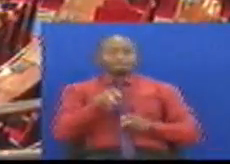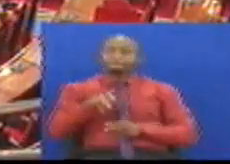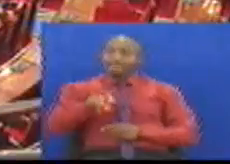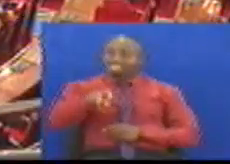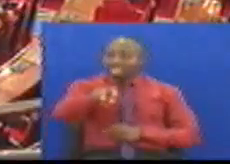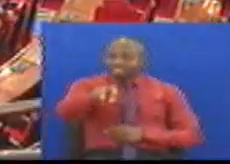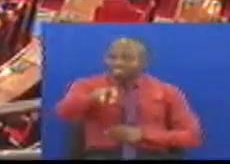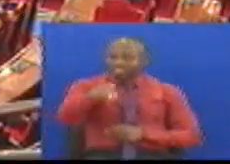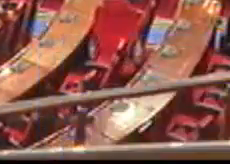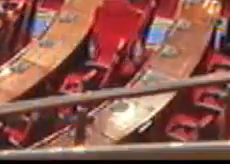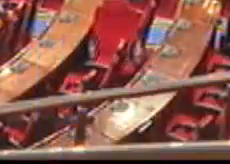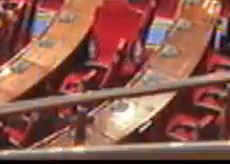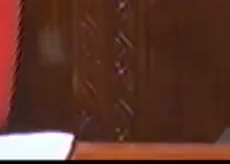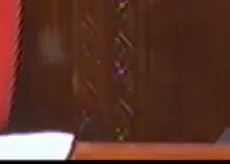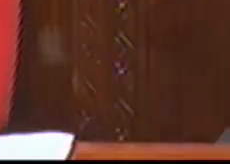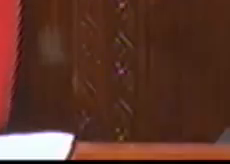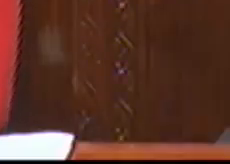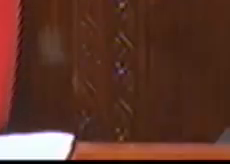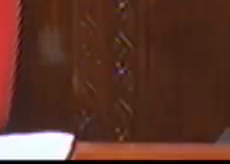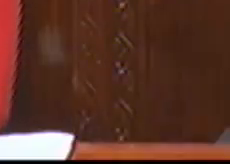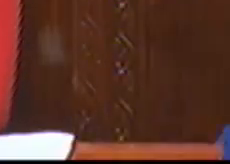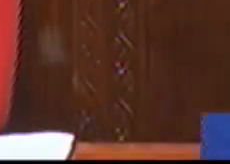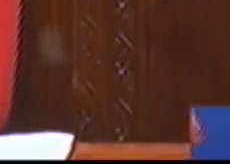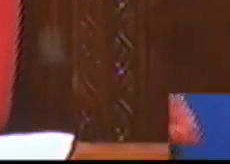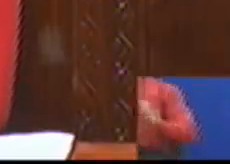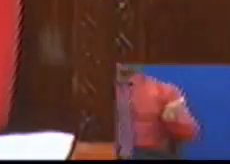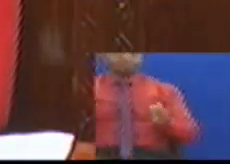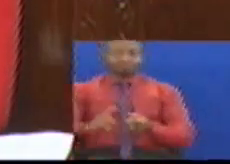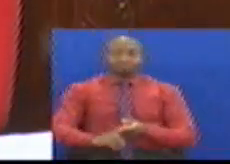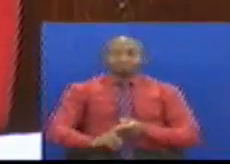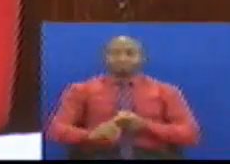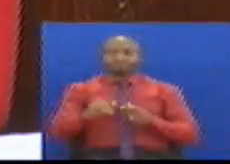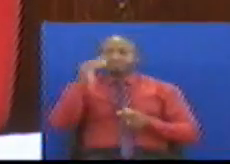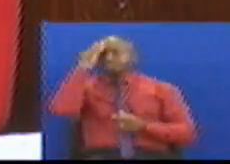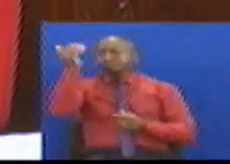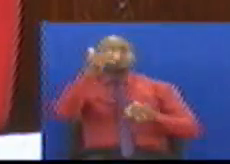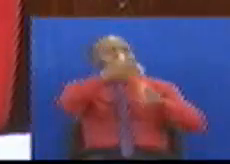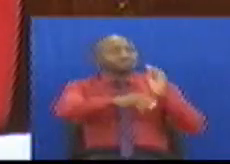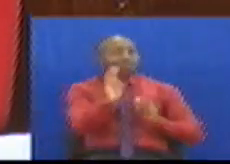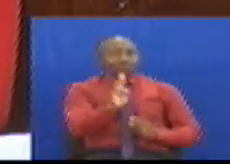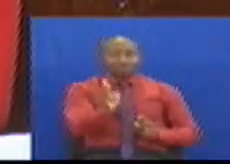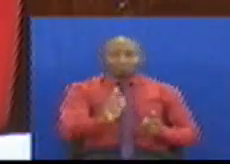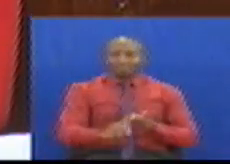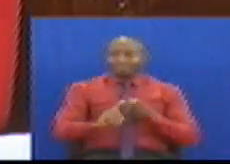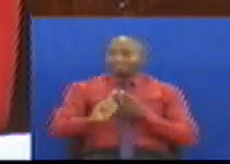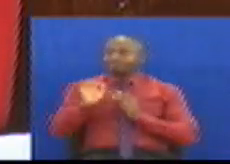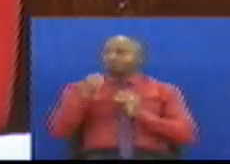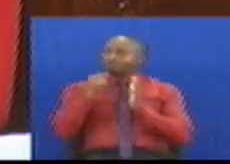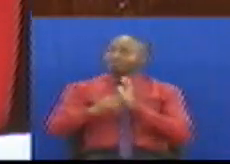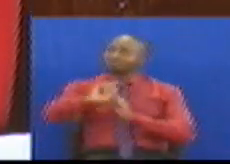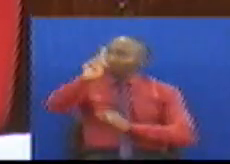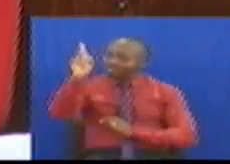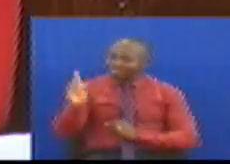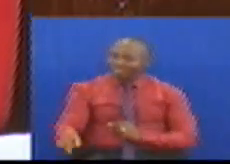kama ambulance. Mimi sijaziona Karenga hizo bajaji. Sijui mliishia wapi. Na ndio maana tunauliza